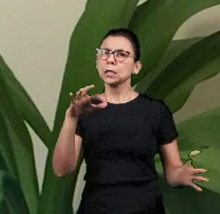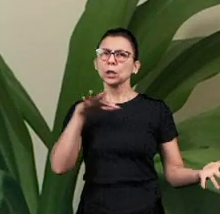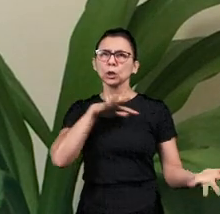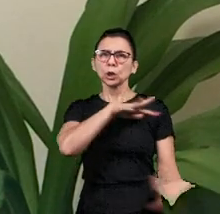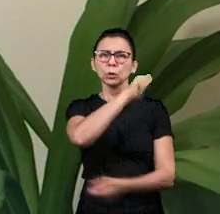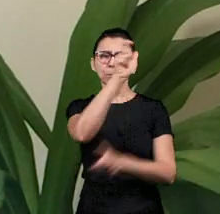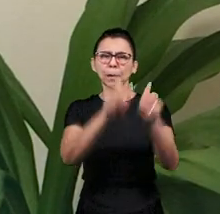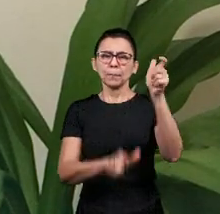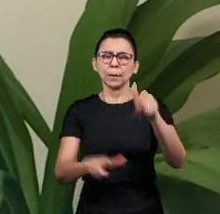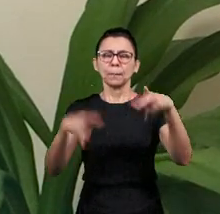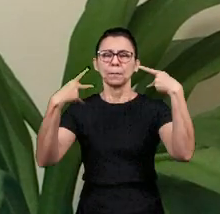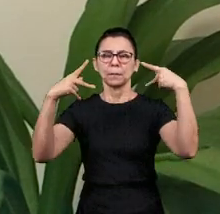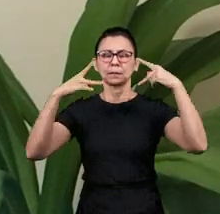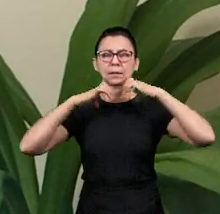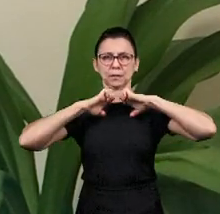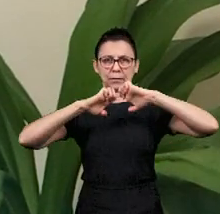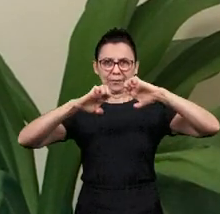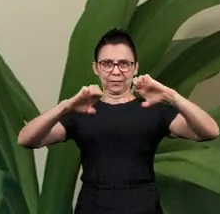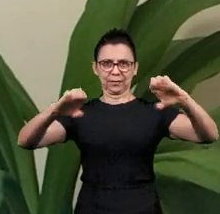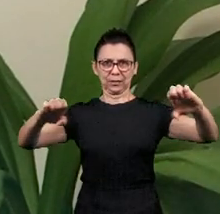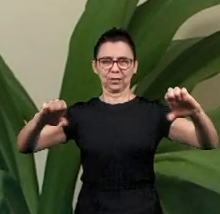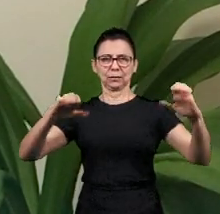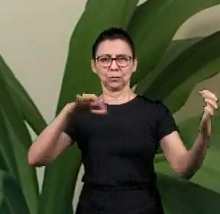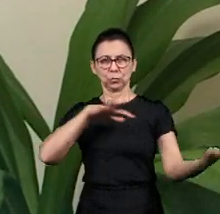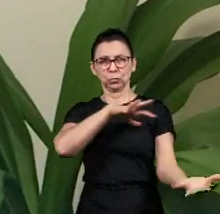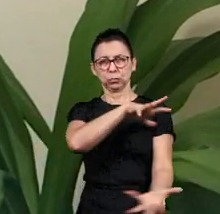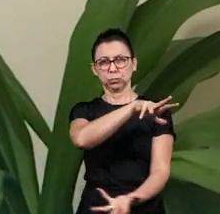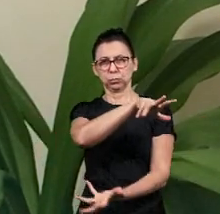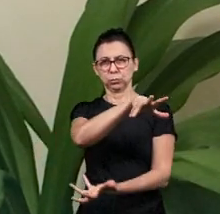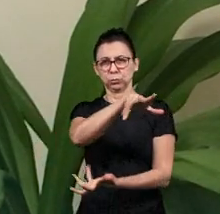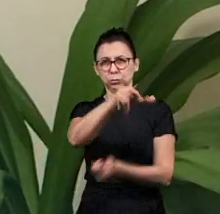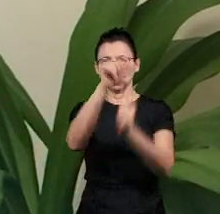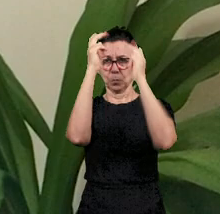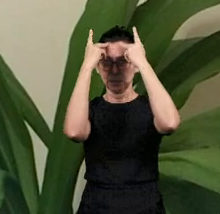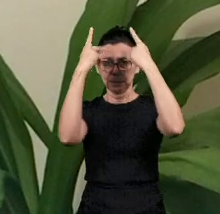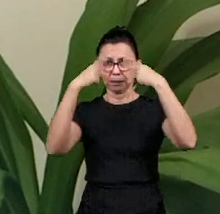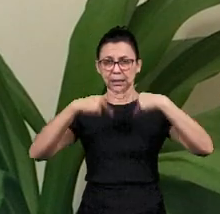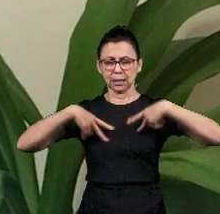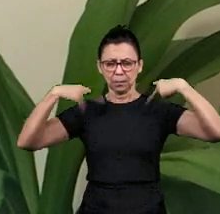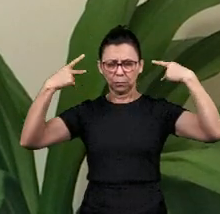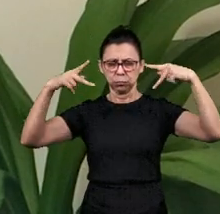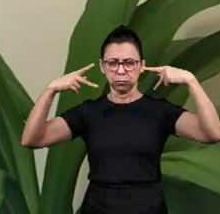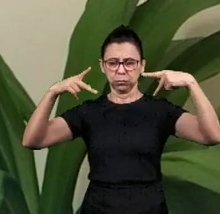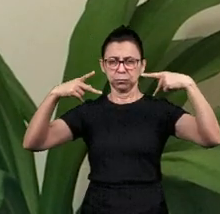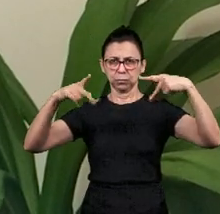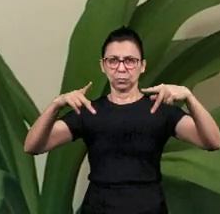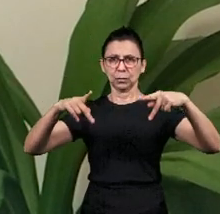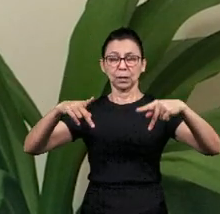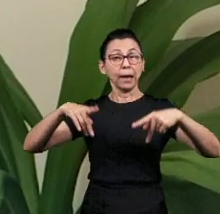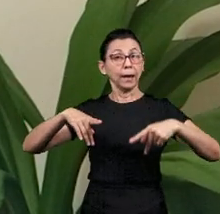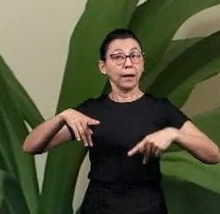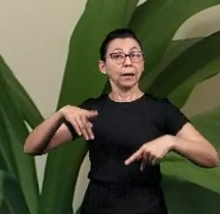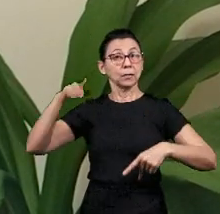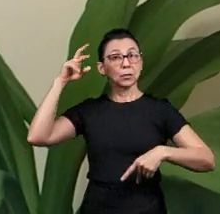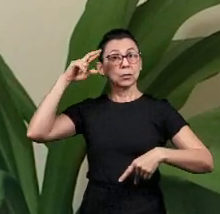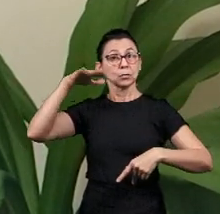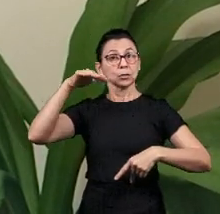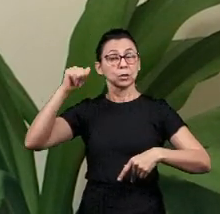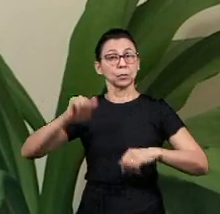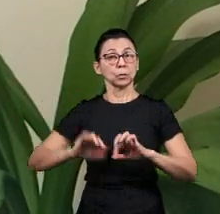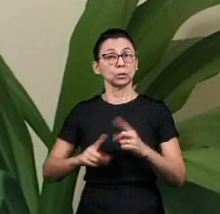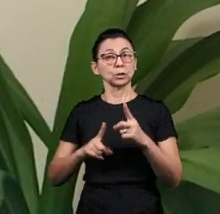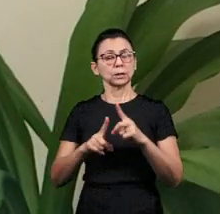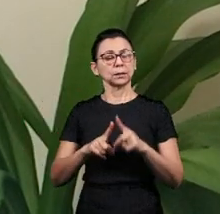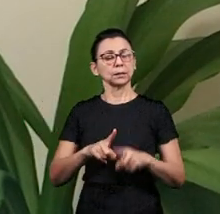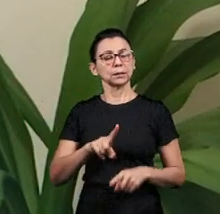dans tout le monde, prêchez l'évangile à toute créature. Le Seigneur Jésus, quand il nous a appelés, il a appelé ses disciples, il a dit, venez